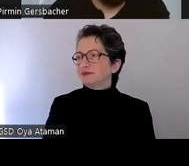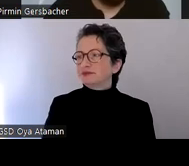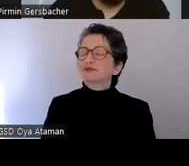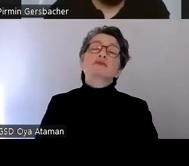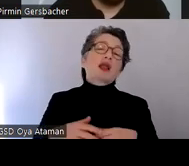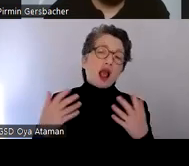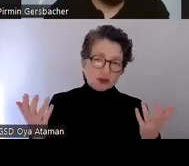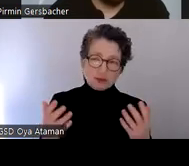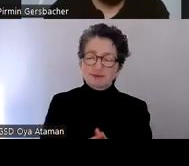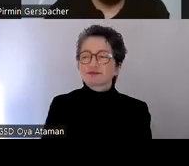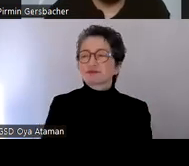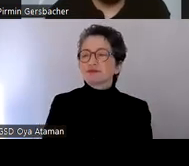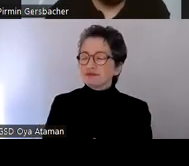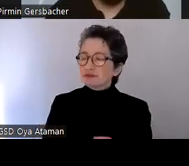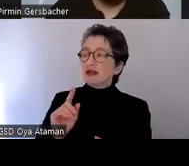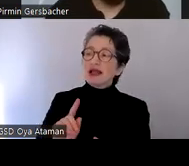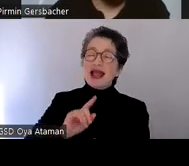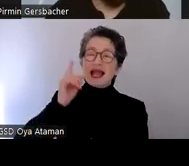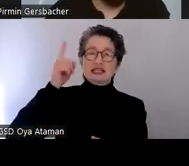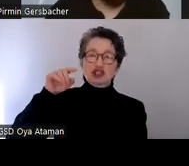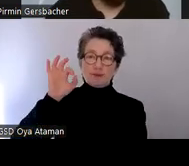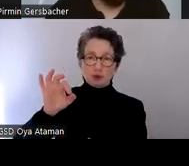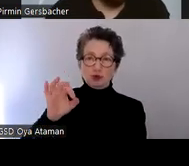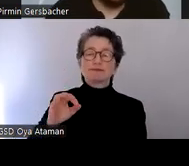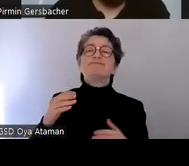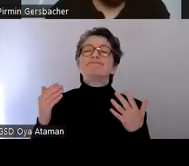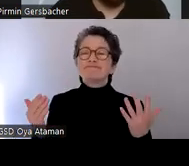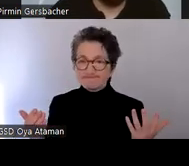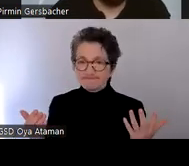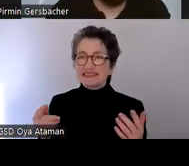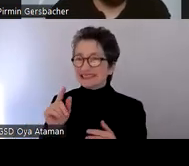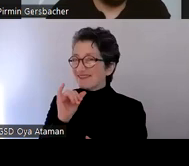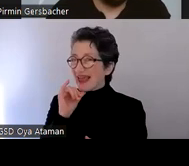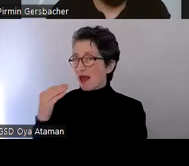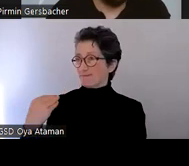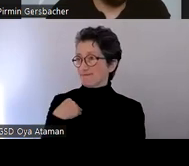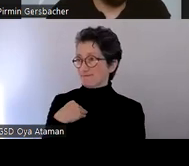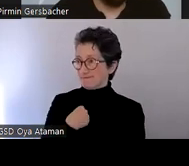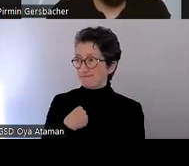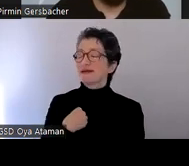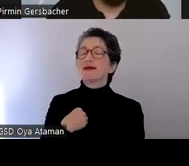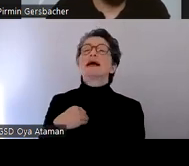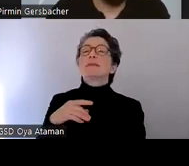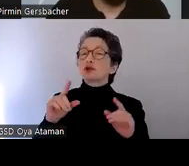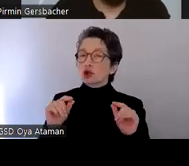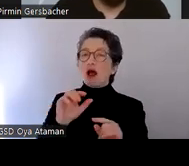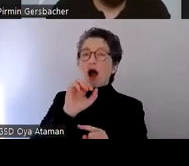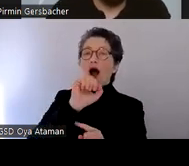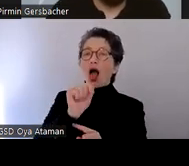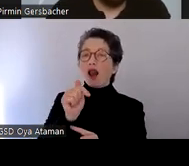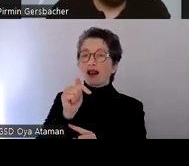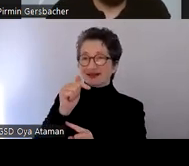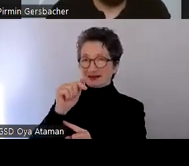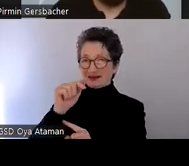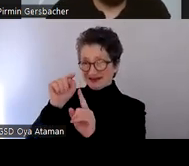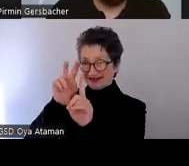Genau, also im Prinzip erster Checkpunkt. Wir lassen das Tool laufen. Es kommt dieser Fehler. Das bedeutet, hier fehlt wirklich komplett das Alt-Attribut.